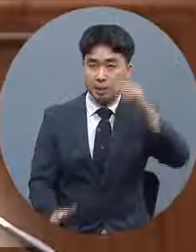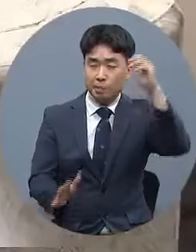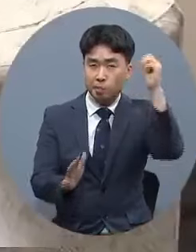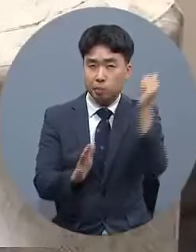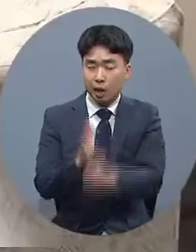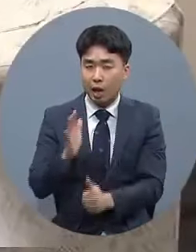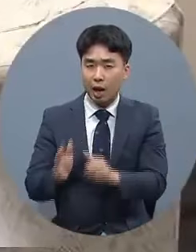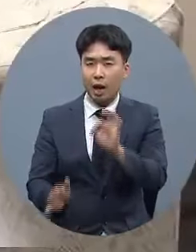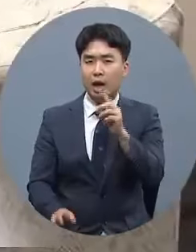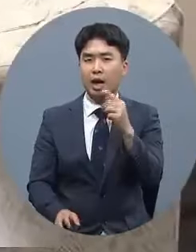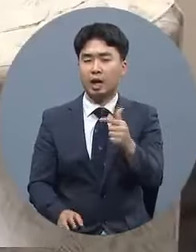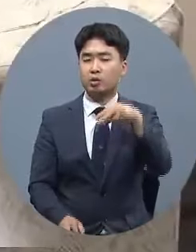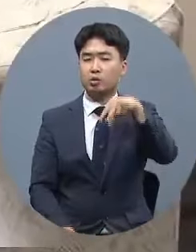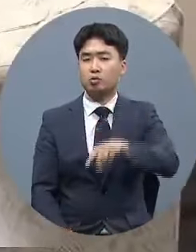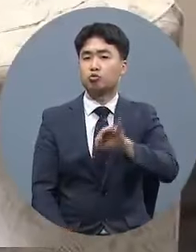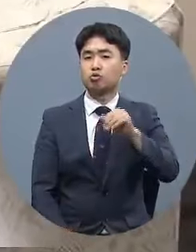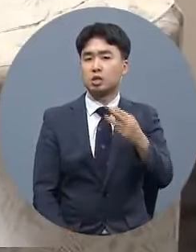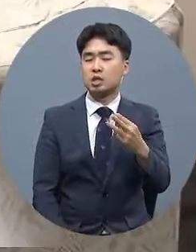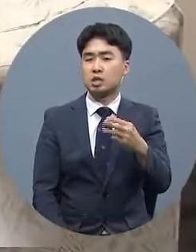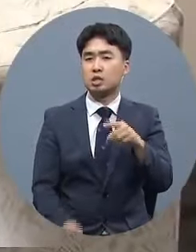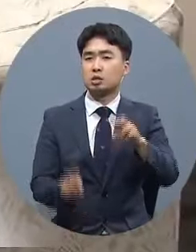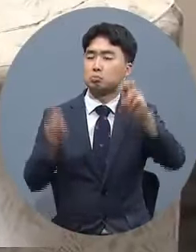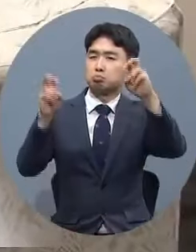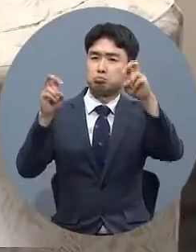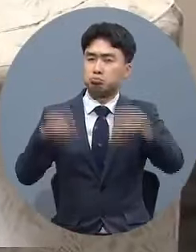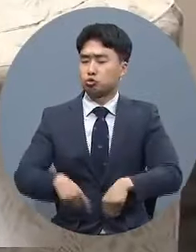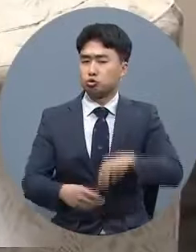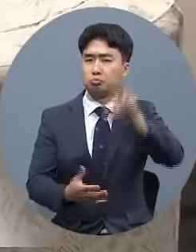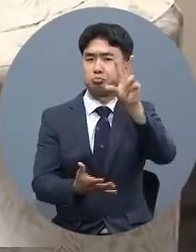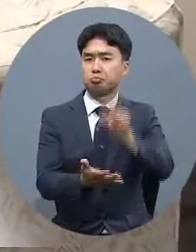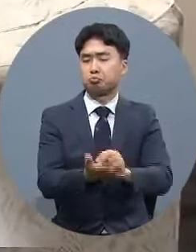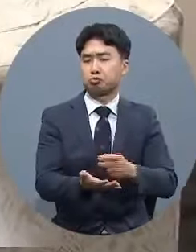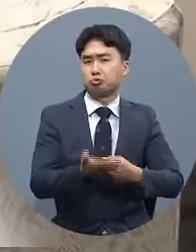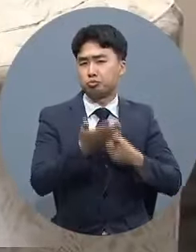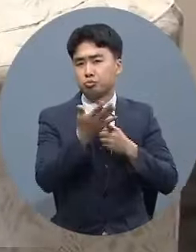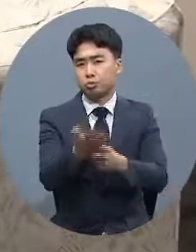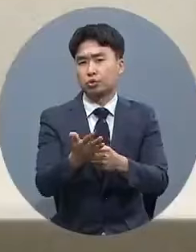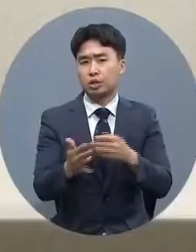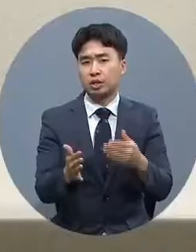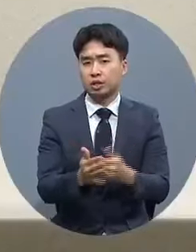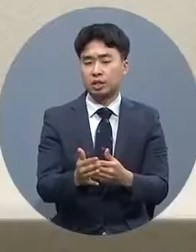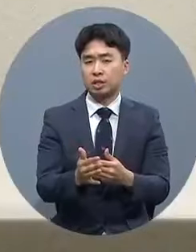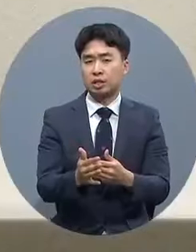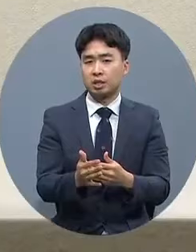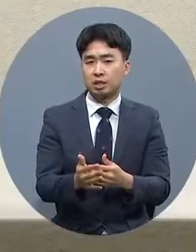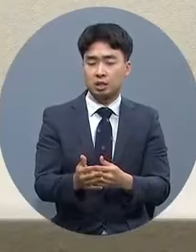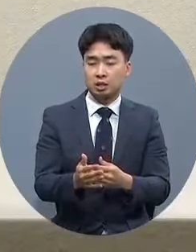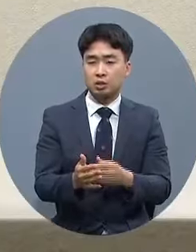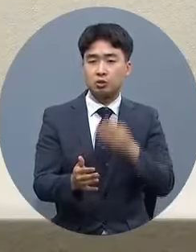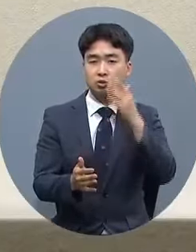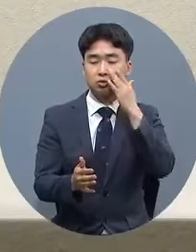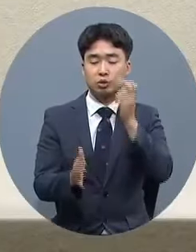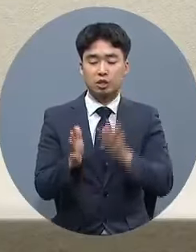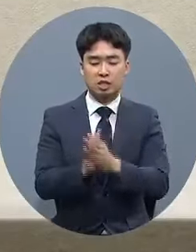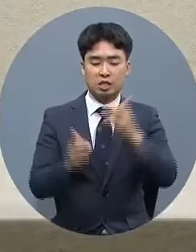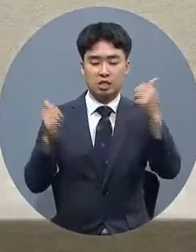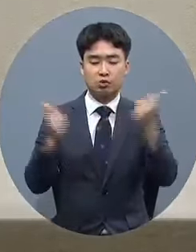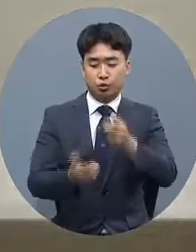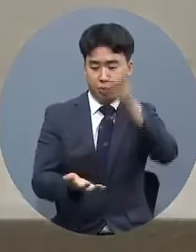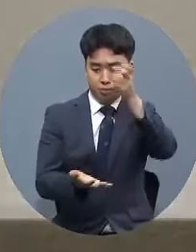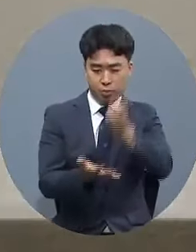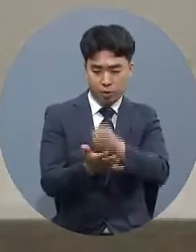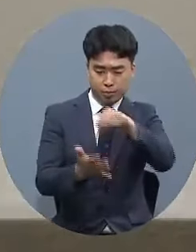마신 안수열 의원이 이 표가 무효라며 문제 제기를 하고 나섰습니다. 개정된 울산시의회 선거